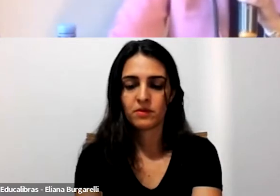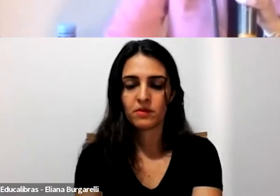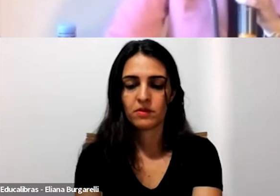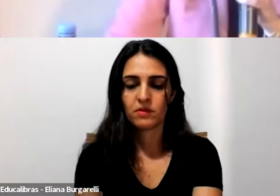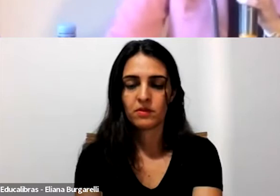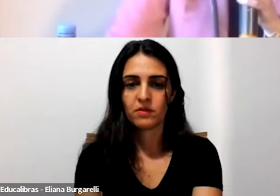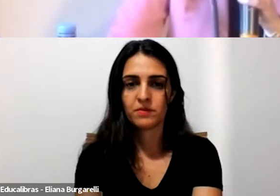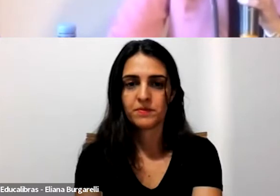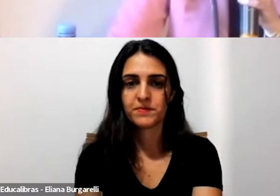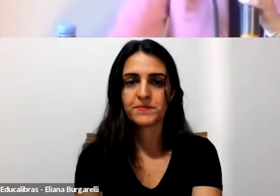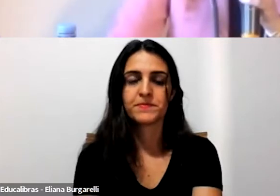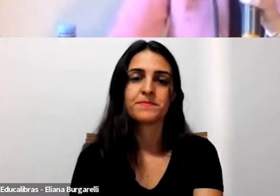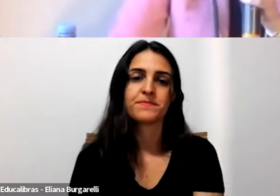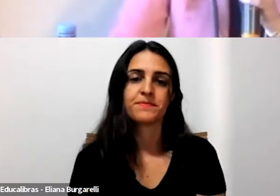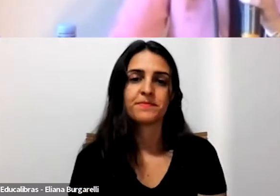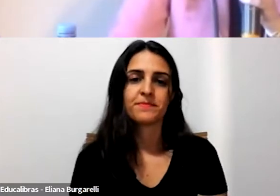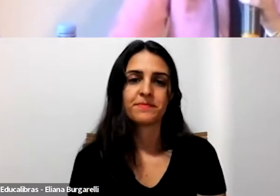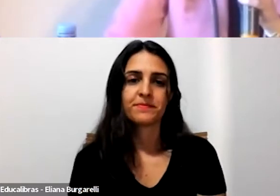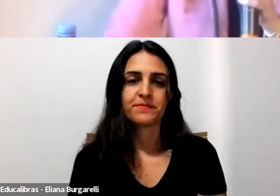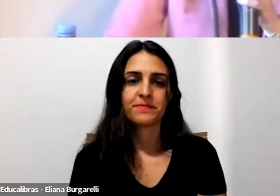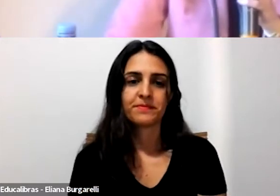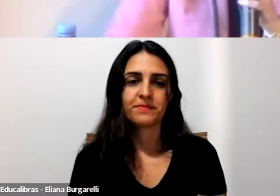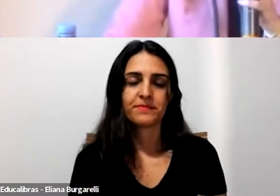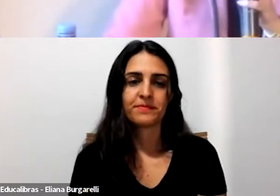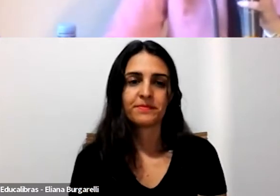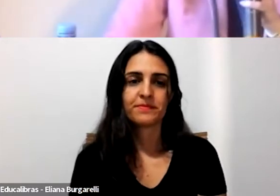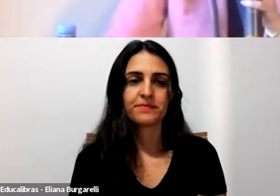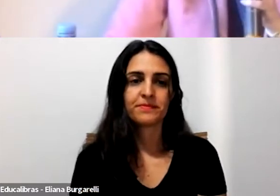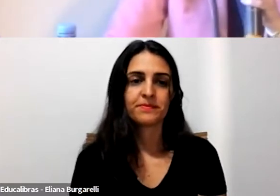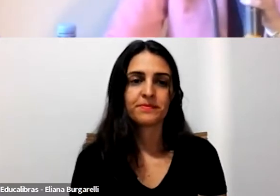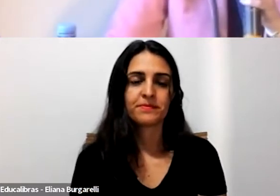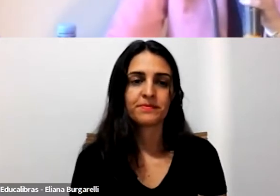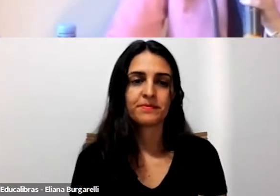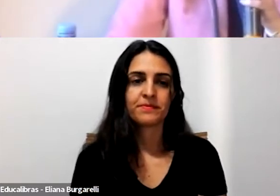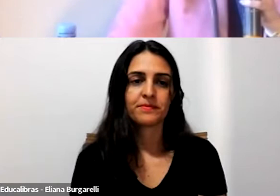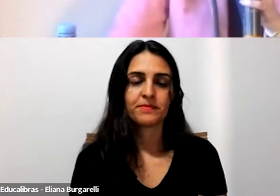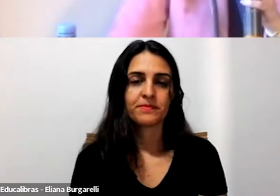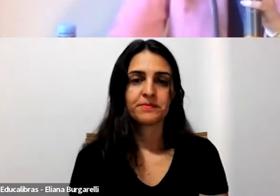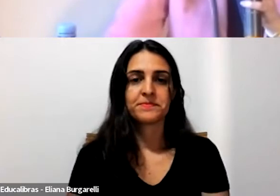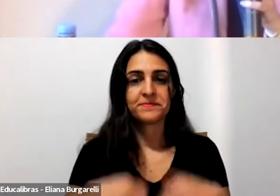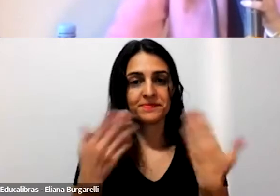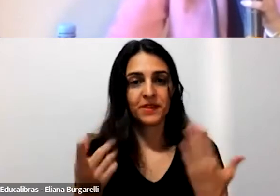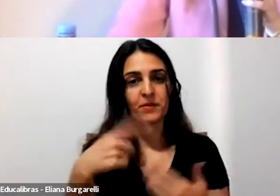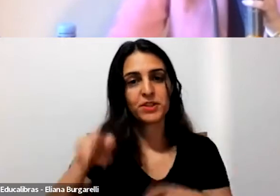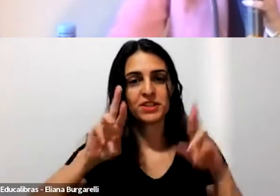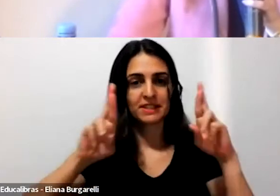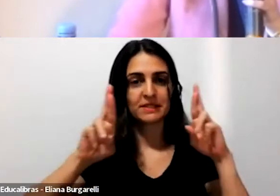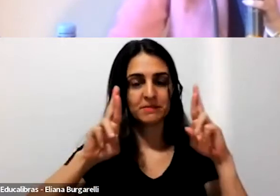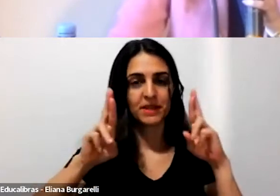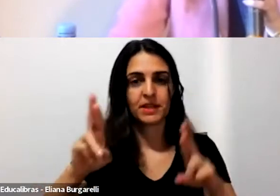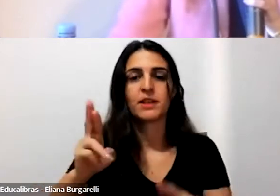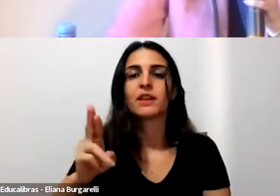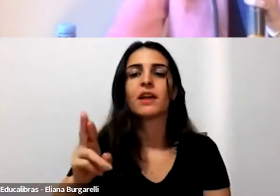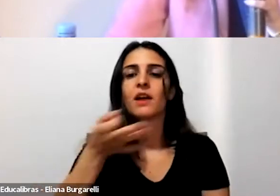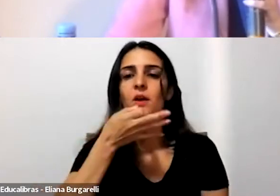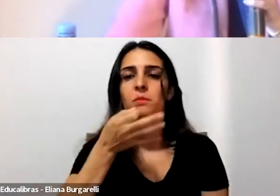vous imaginez qu'elle est très occupée. Et en même temps, elle vient d'annoncer qu'elle sera candidate à la députation de Sao